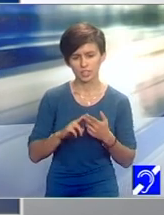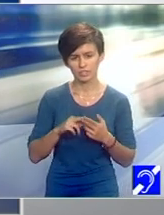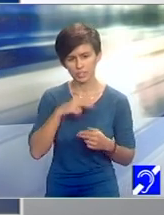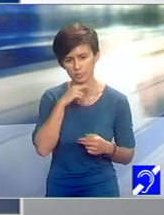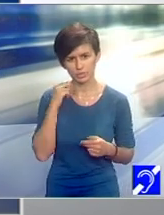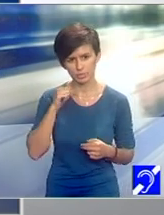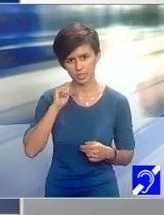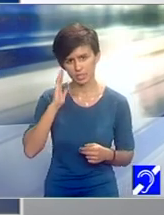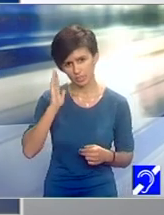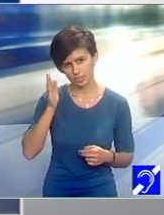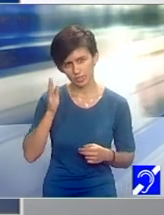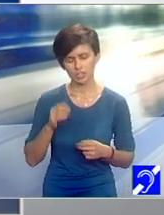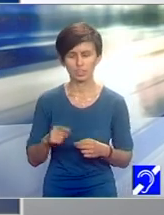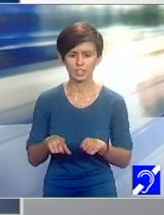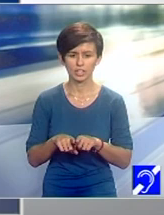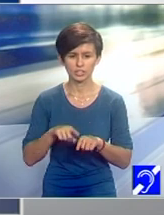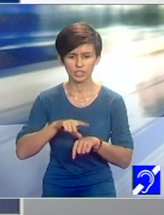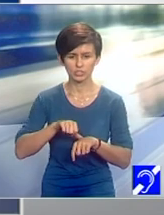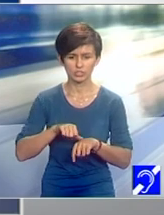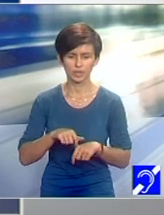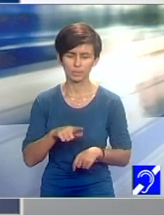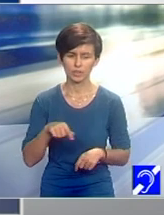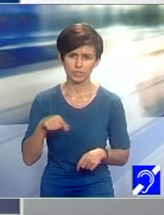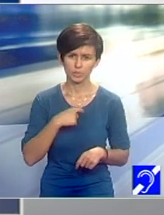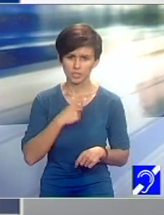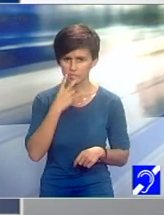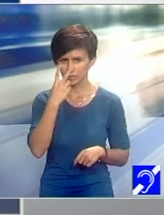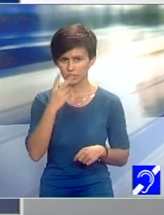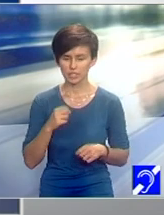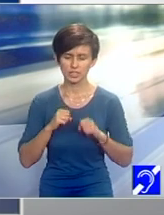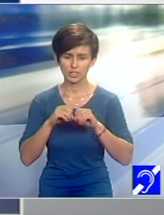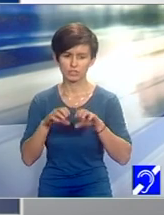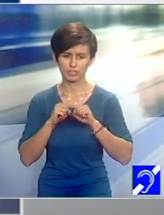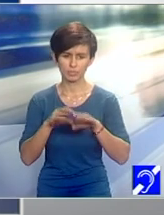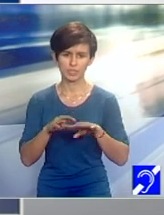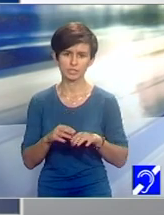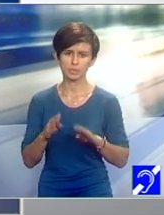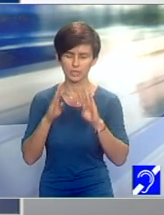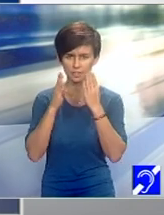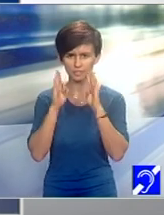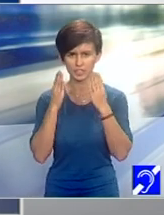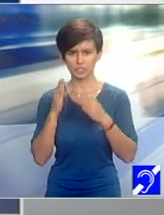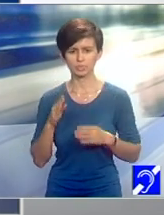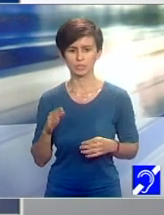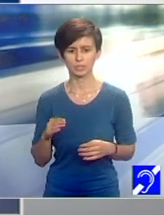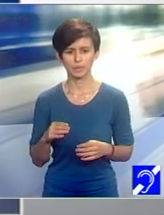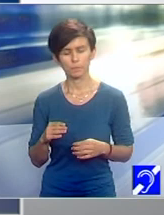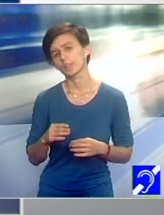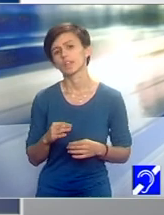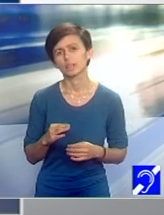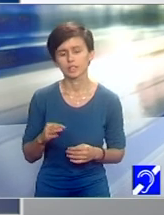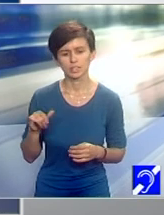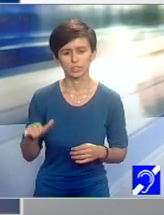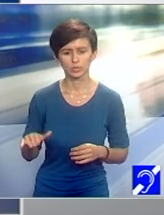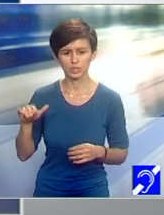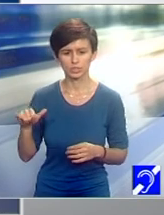aceeași oră. Până atunci, puteți să urmăriți informații privitoare la emisiunea noastră pe adresa de Facebook, iar pe pagina noastră de